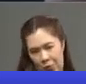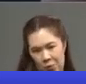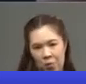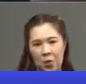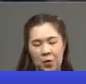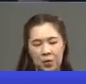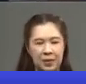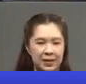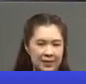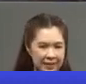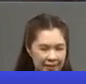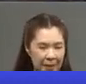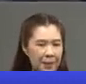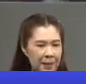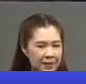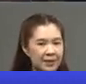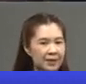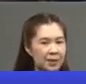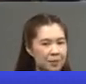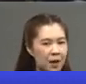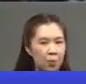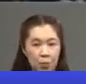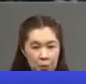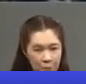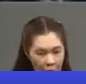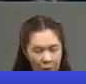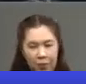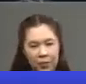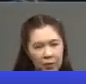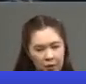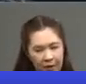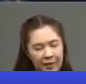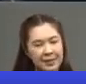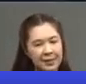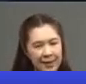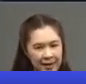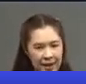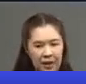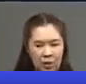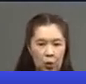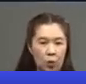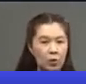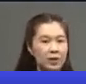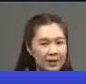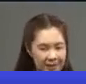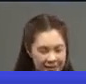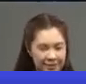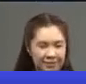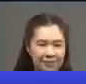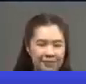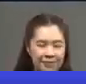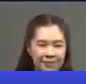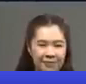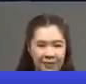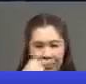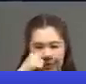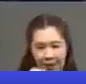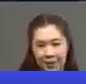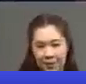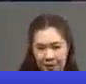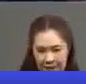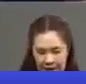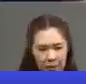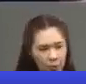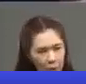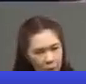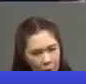เดินทางมารอเข้าพบท่านนายกรัฐมนตรีด้วยนะคะโดยคาดการณ์นะคะว่าจากการรายงานเนี่ยก็คือจะมีวาระพิเศษ